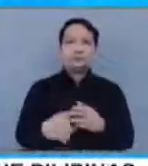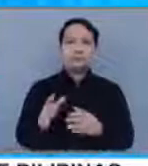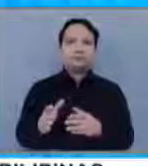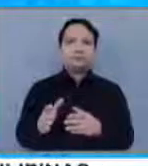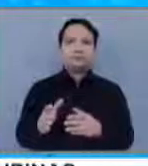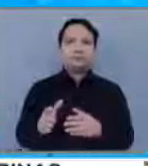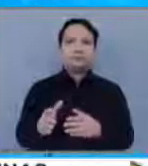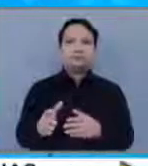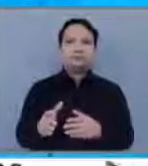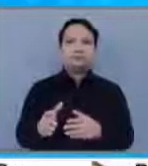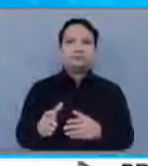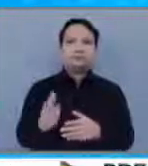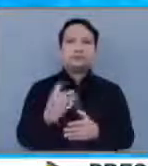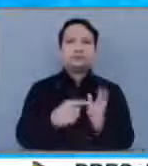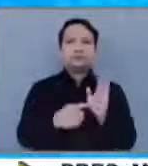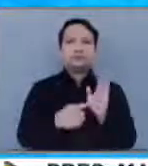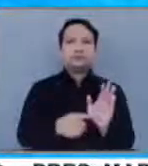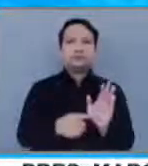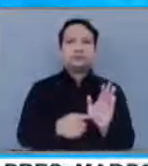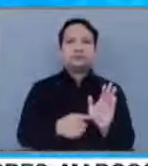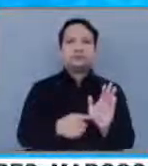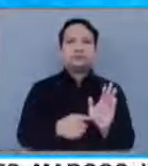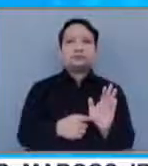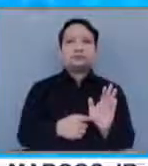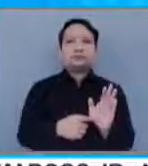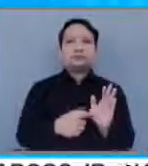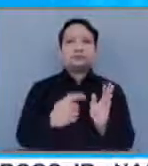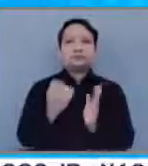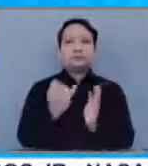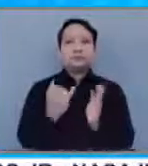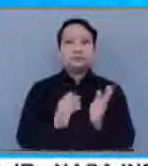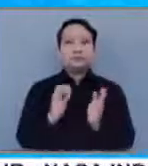ko, inuukit ko na lang siya dun sa dahon.